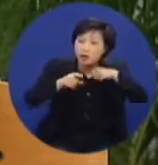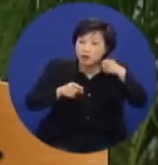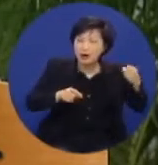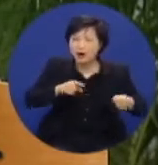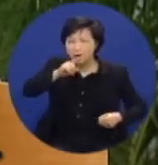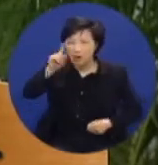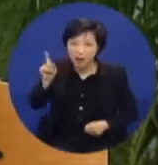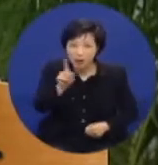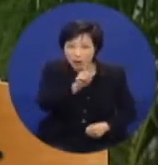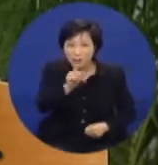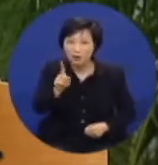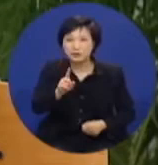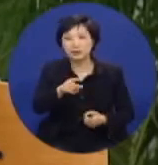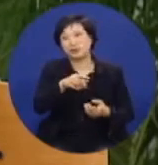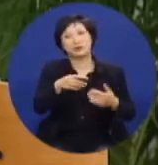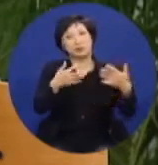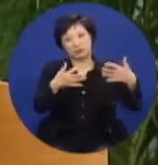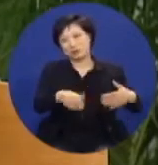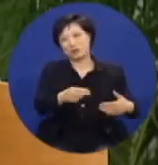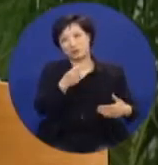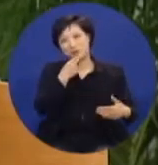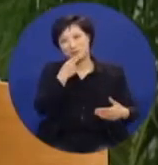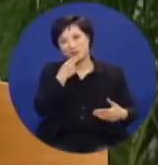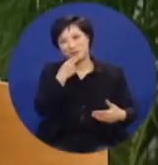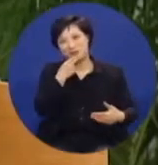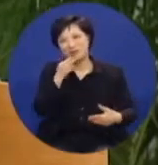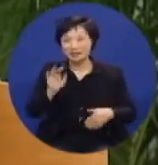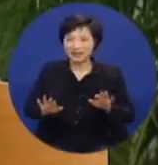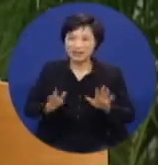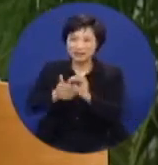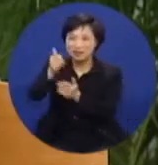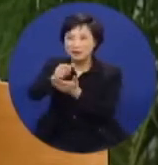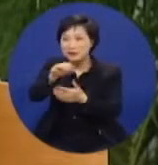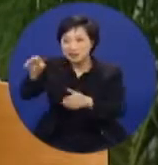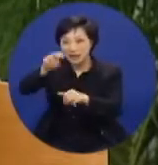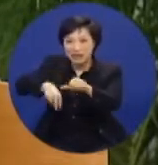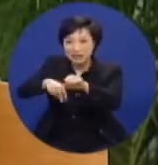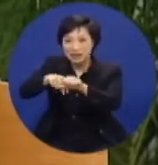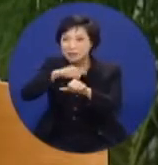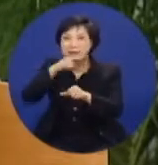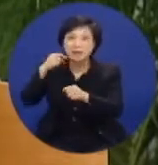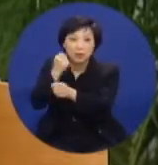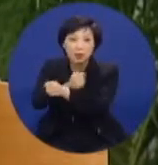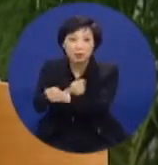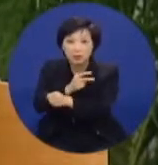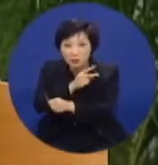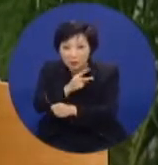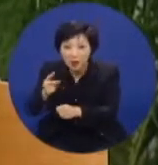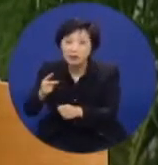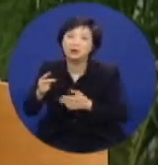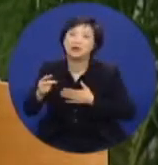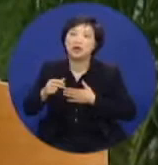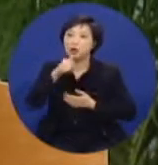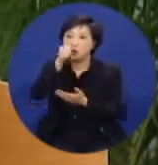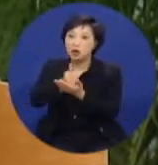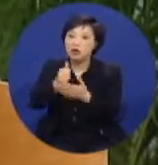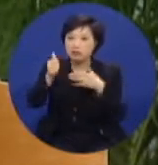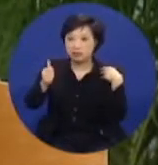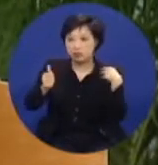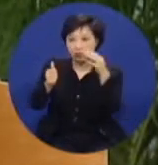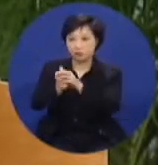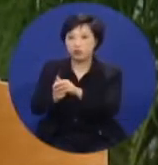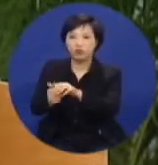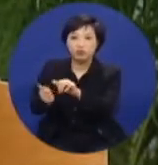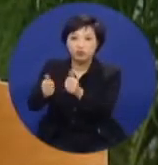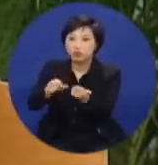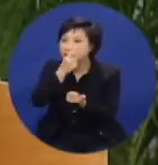아따 온 자운 북진 이 예수님의 십자가에 피 에궁 논한 바로 깨질 뭐 주고 축은 총